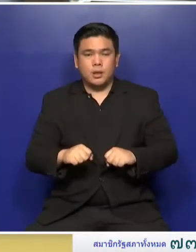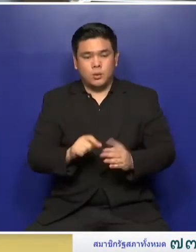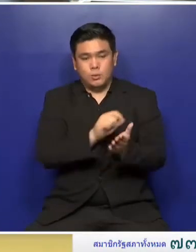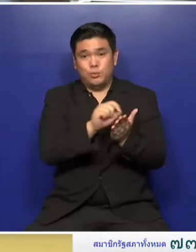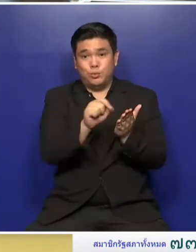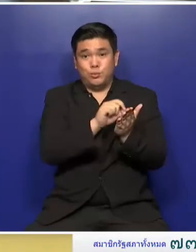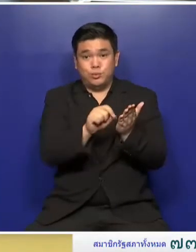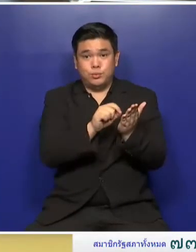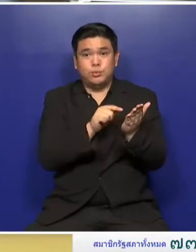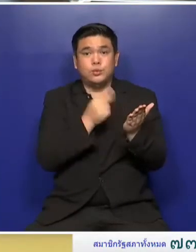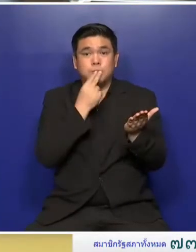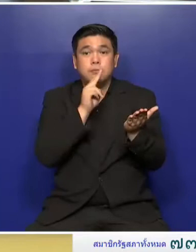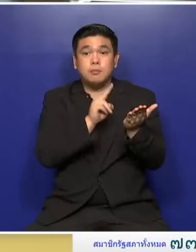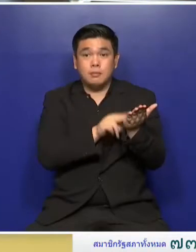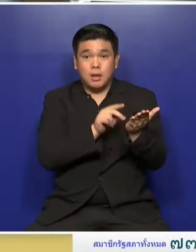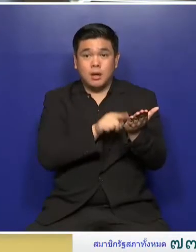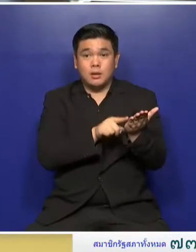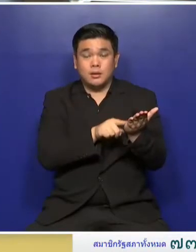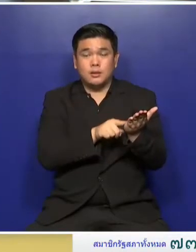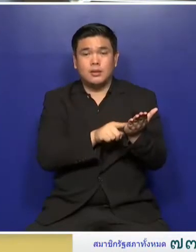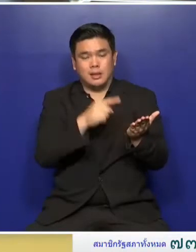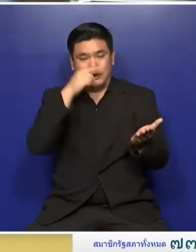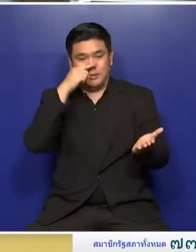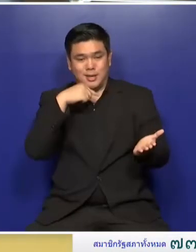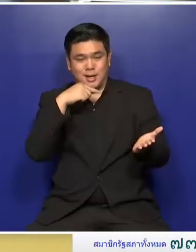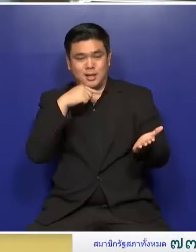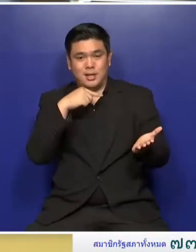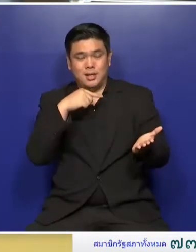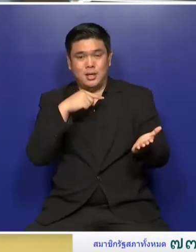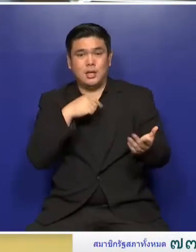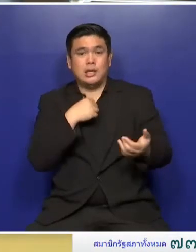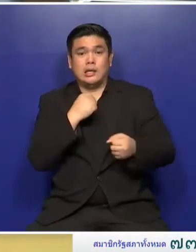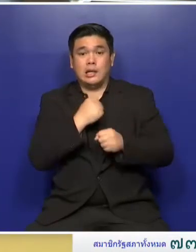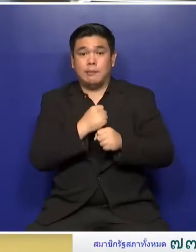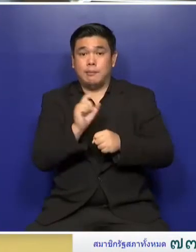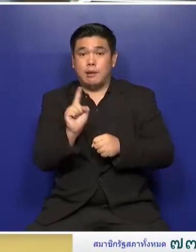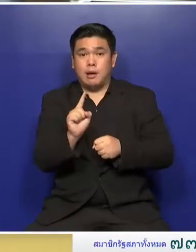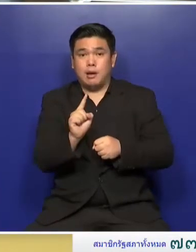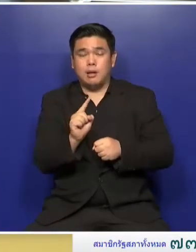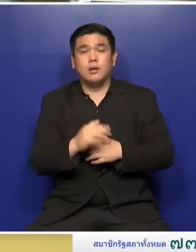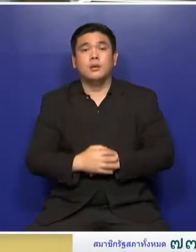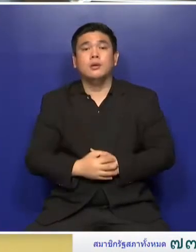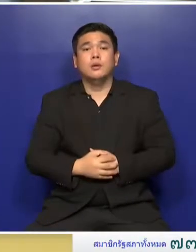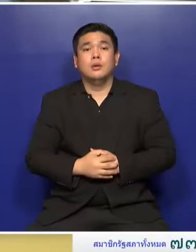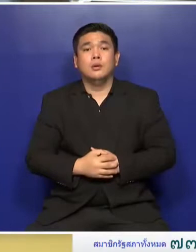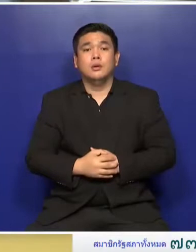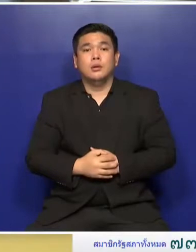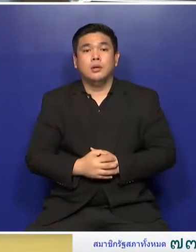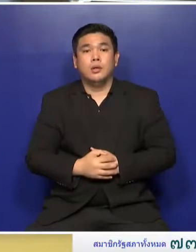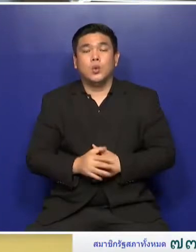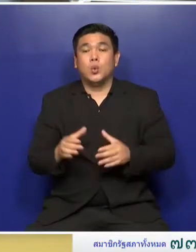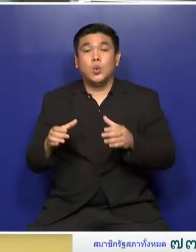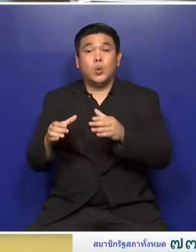อที่ประเทศไทยจะต้องทำitas that was planned